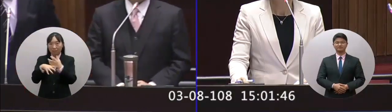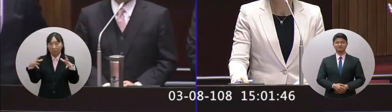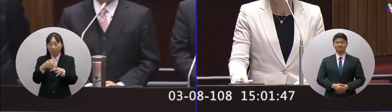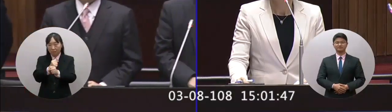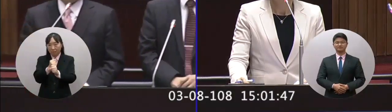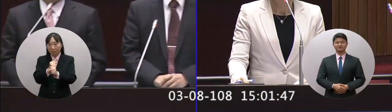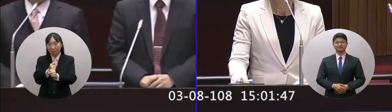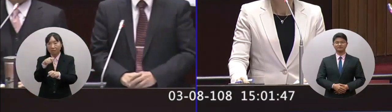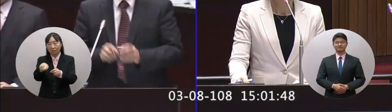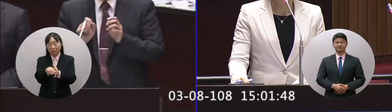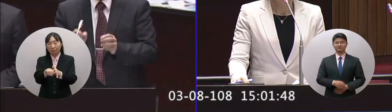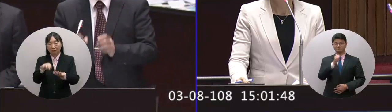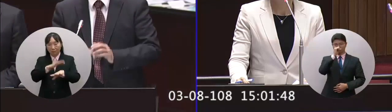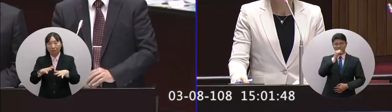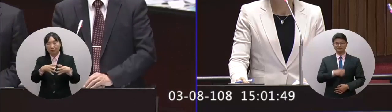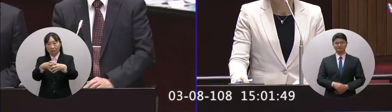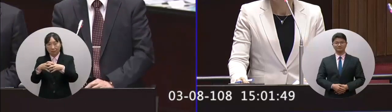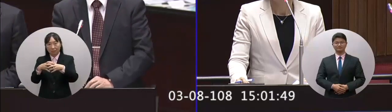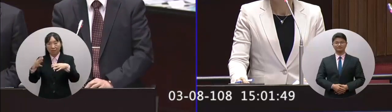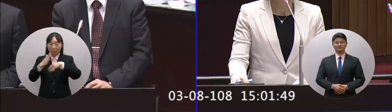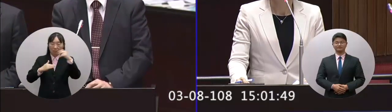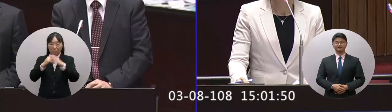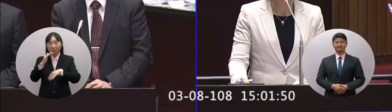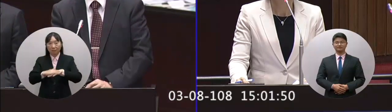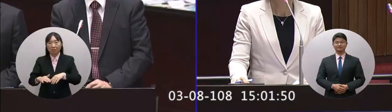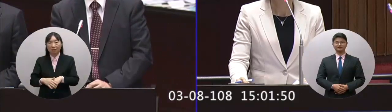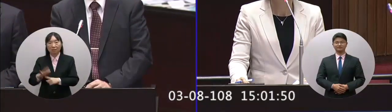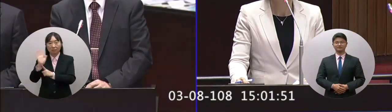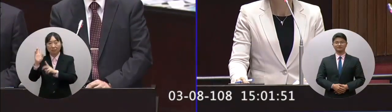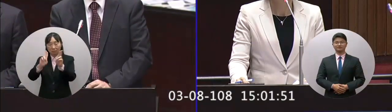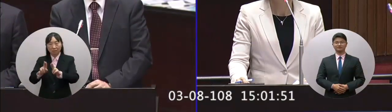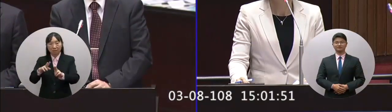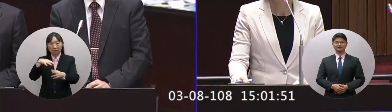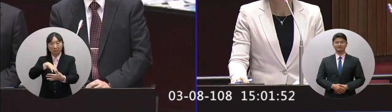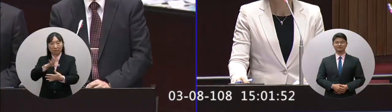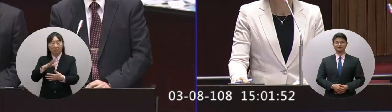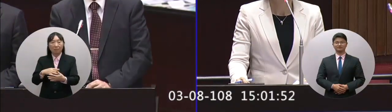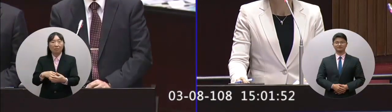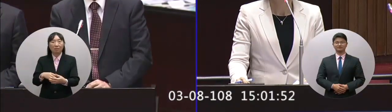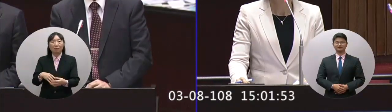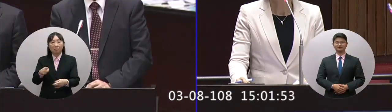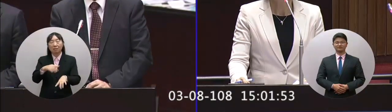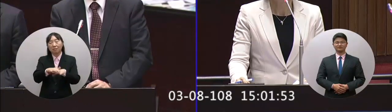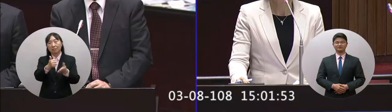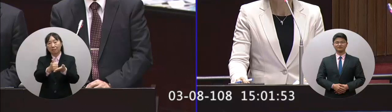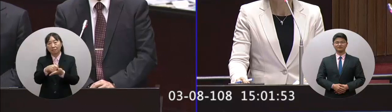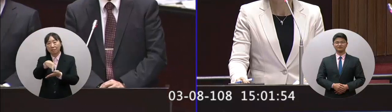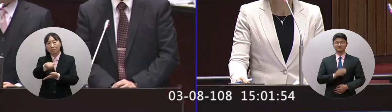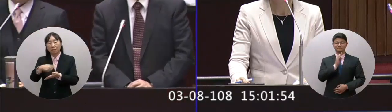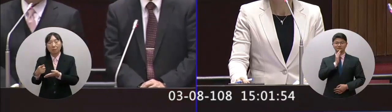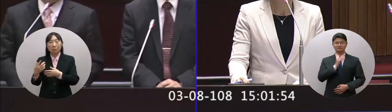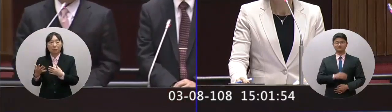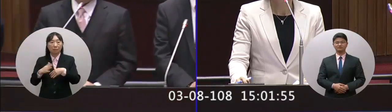来向心力够有啦，嘿，即个共存共荣， 包括伊风力发电内底为个一款卡丘爱到请，按原则